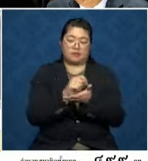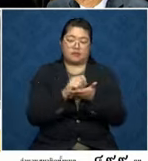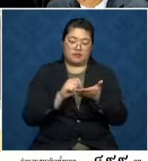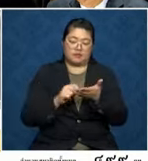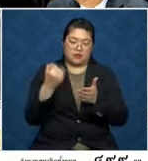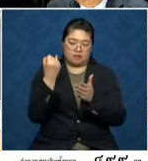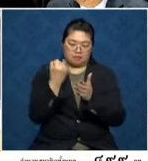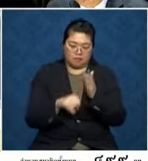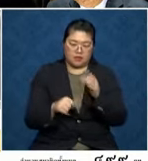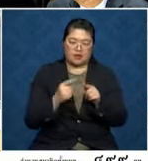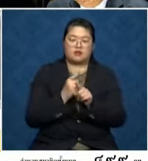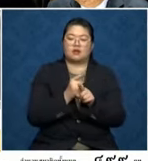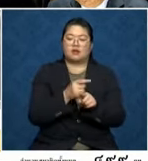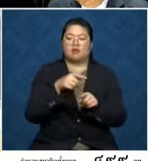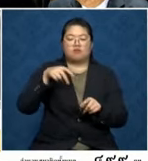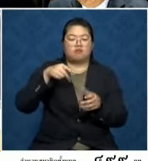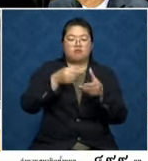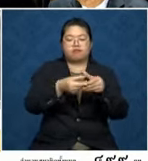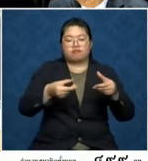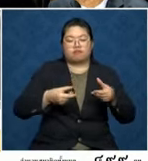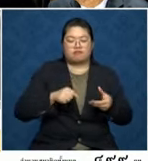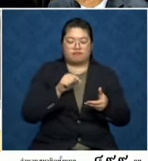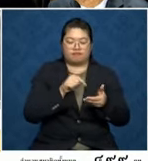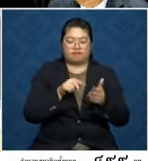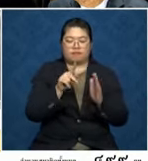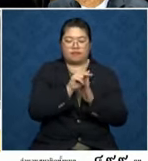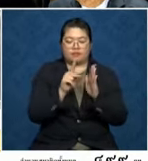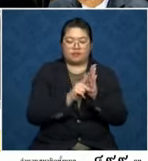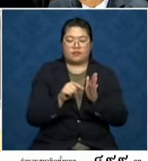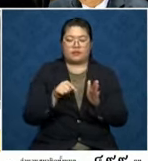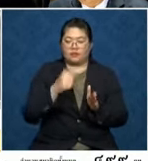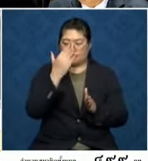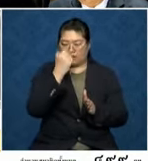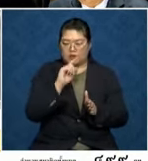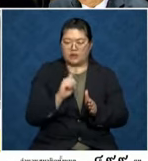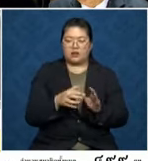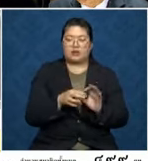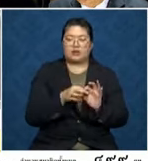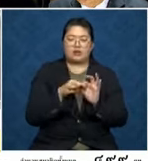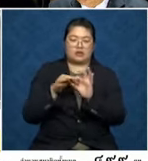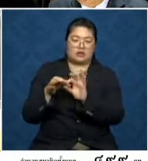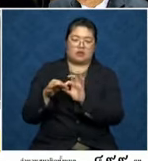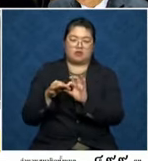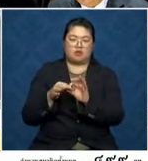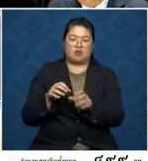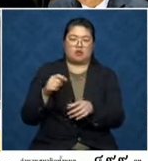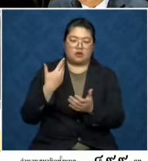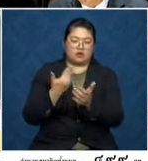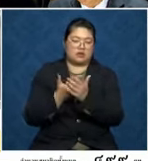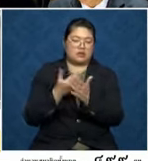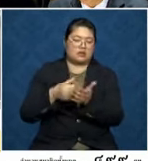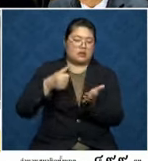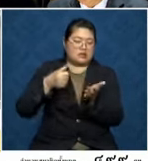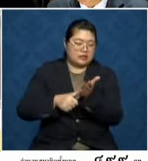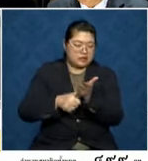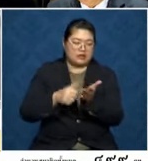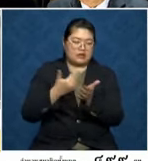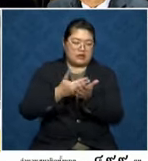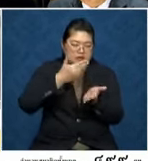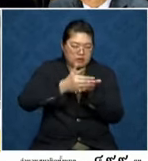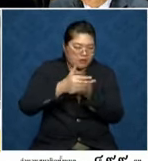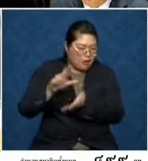ชบัญญัตินี้ต้องเป็นการออกเช็คเพื่อให้มีผลผูกพันและบังคับชำระหนี้ได้ตามกฎ